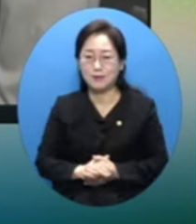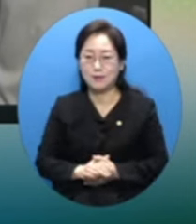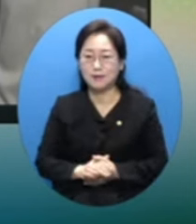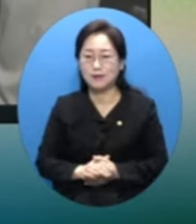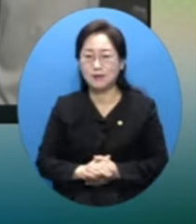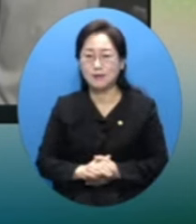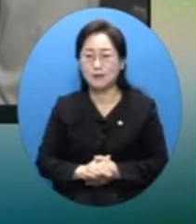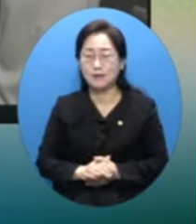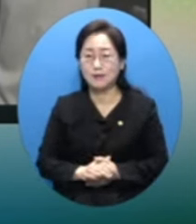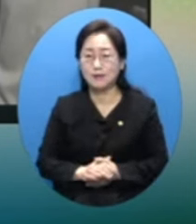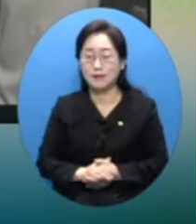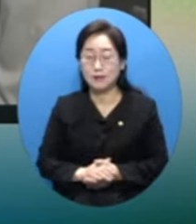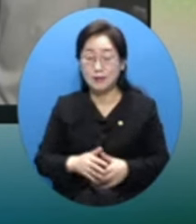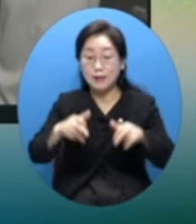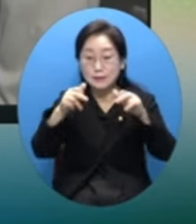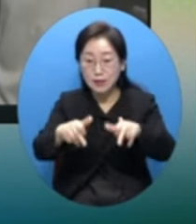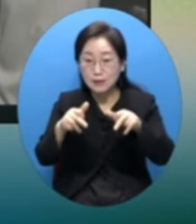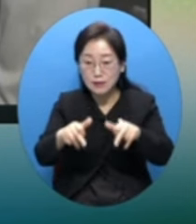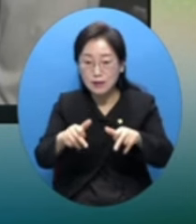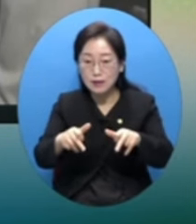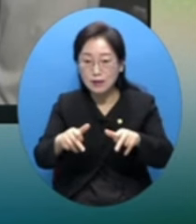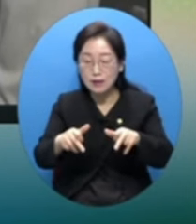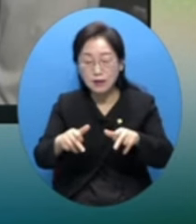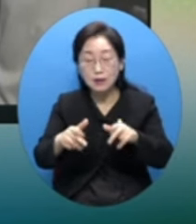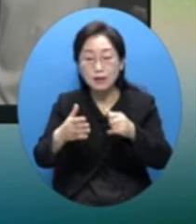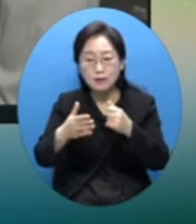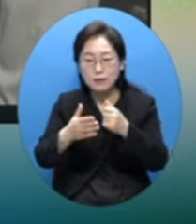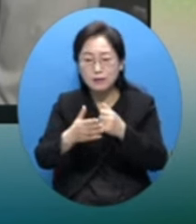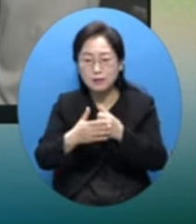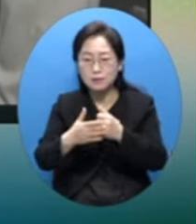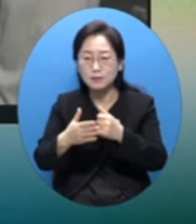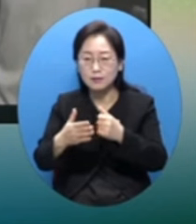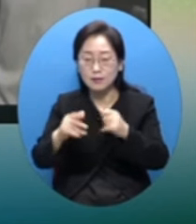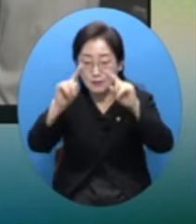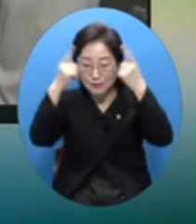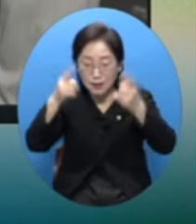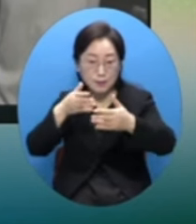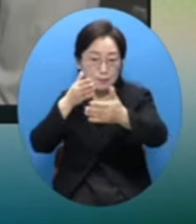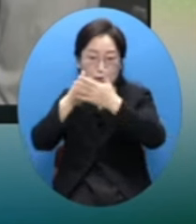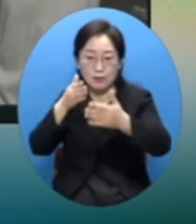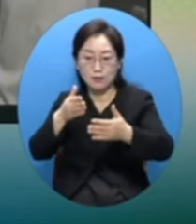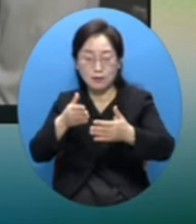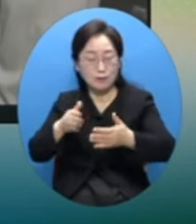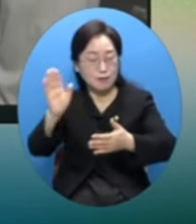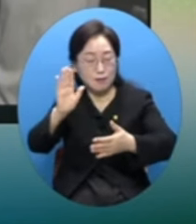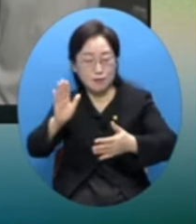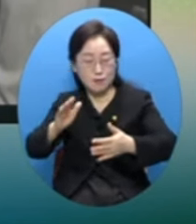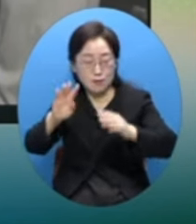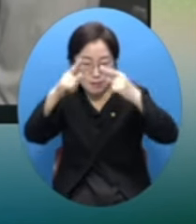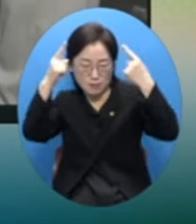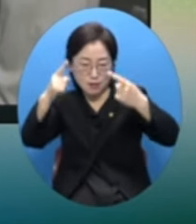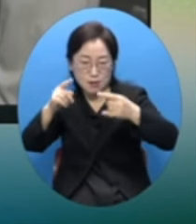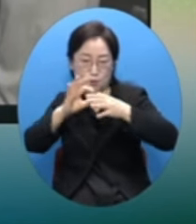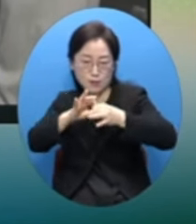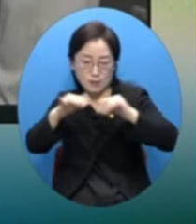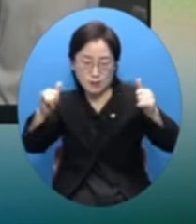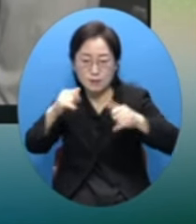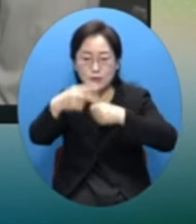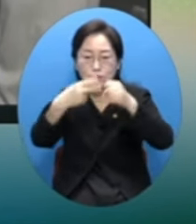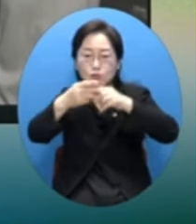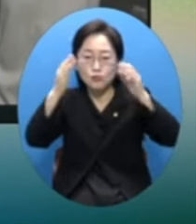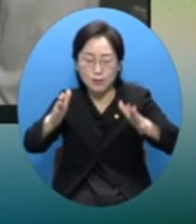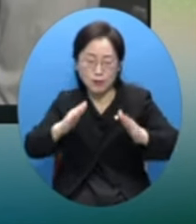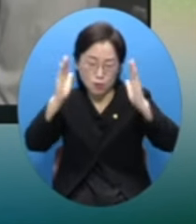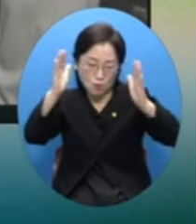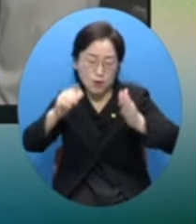할렐루야이 장애로 인해서 이제 대학을 갈 수 없다고 하니깐 대학 관계자와 2년 동안 내가